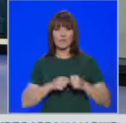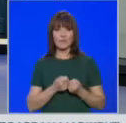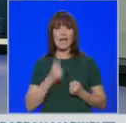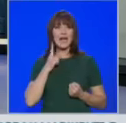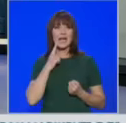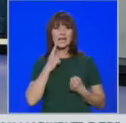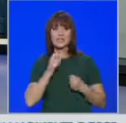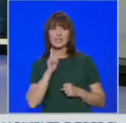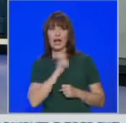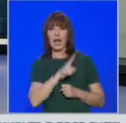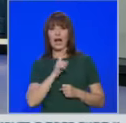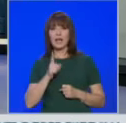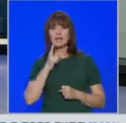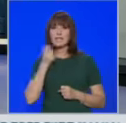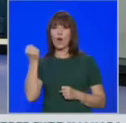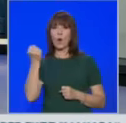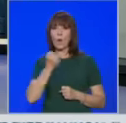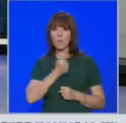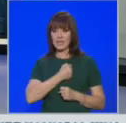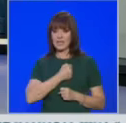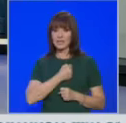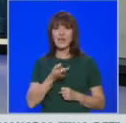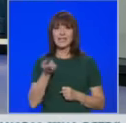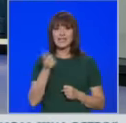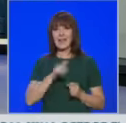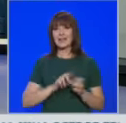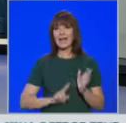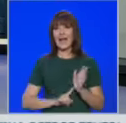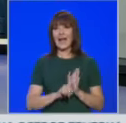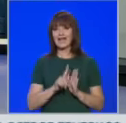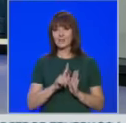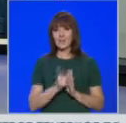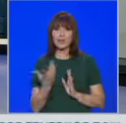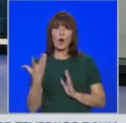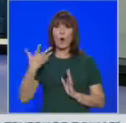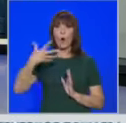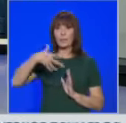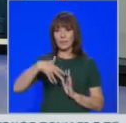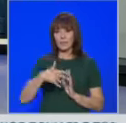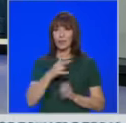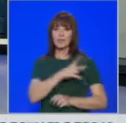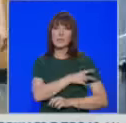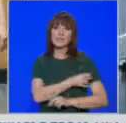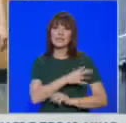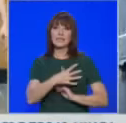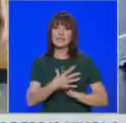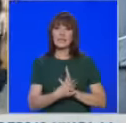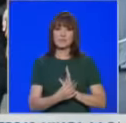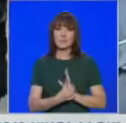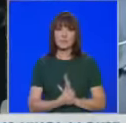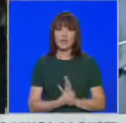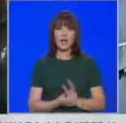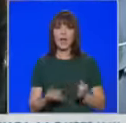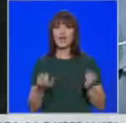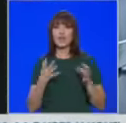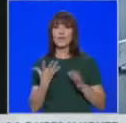за убийство и за принуда. Това стана ясно след като излязоха резултатите от петорната съдебно-медицинска експертиза на момичето.